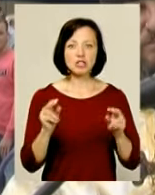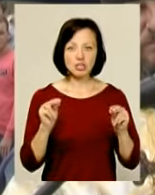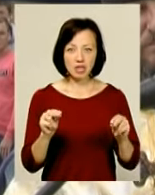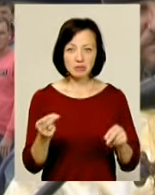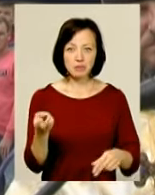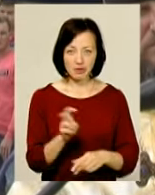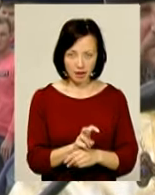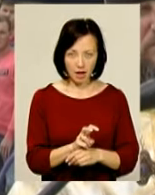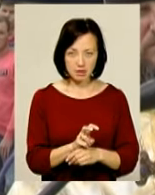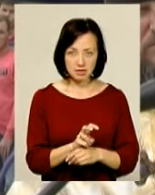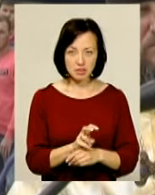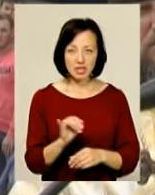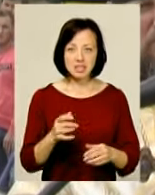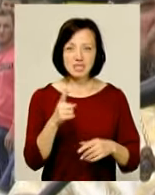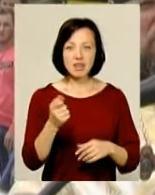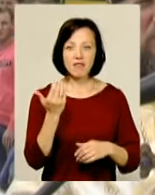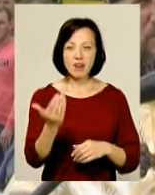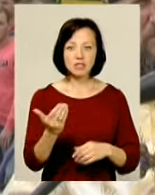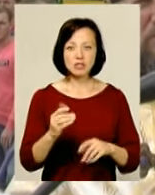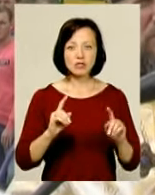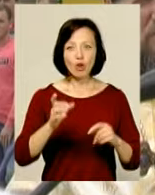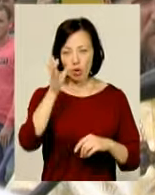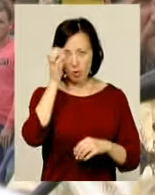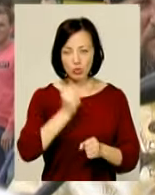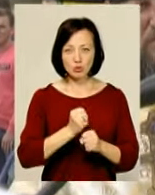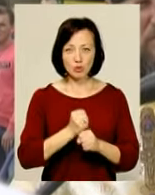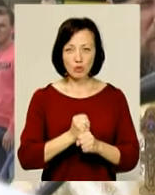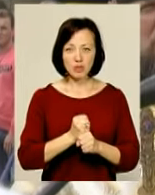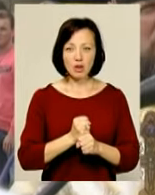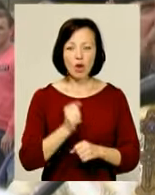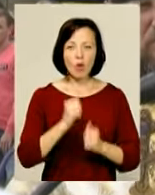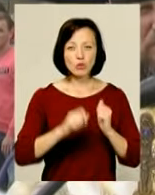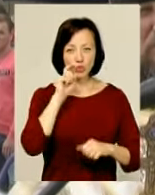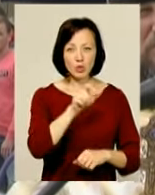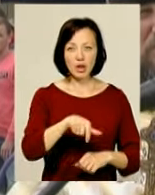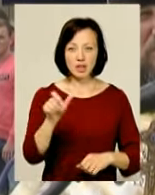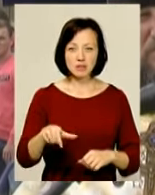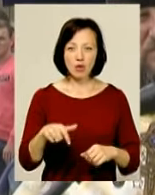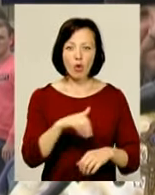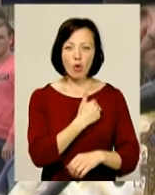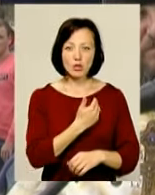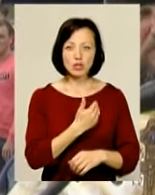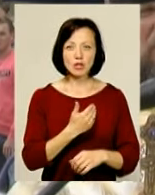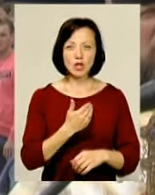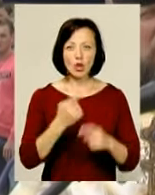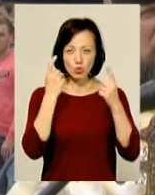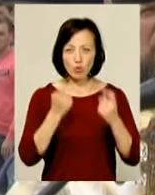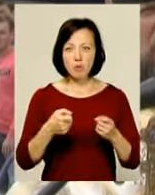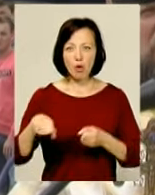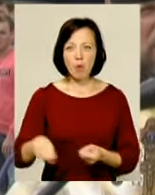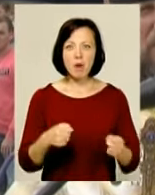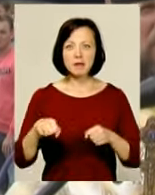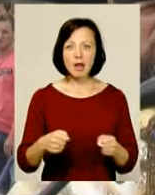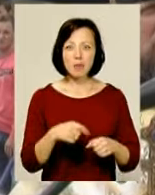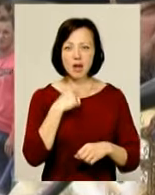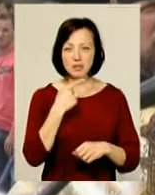прийде і за вашу не сильно розумну роботу. Бо кожен український середньостатетичний хоче тупо копати яму